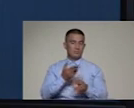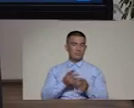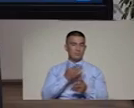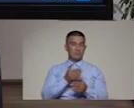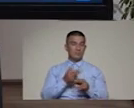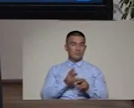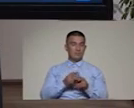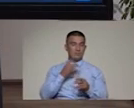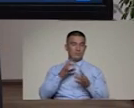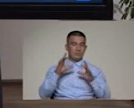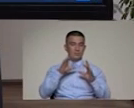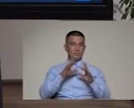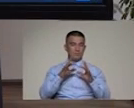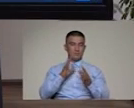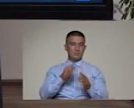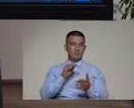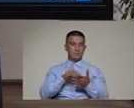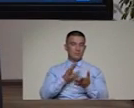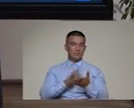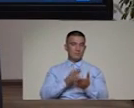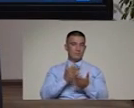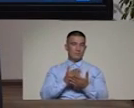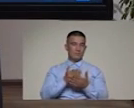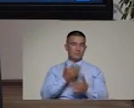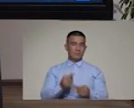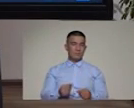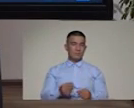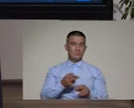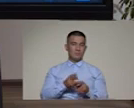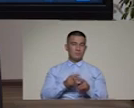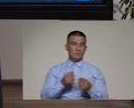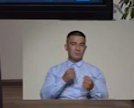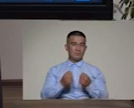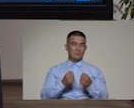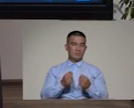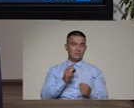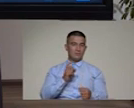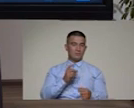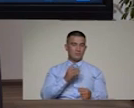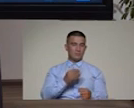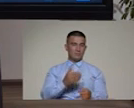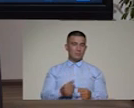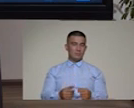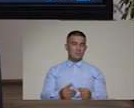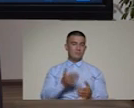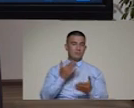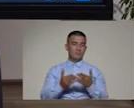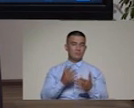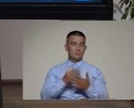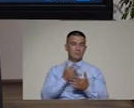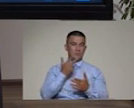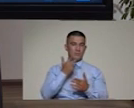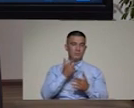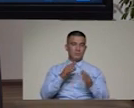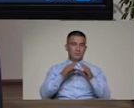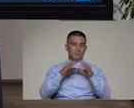olsam, bu qattiq, ya'ni Q harfi bilan belgilaymiz. Agarda men